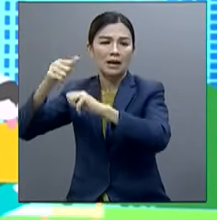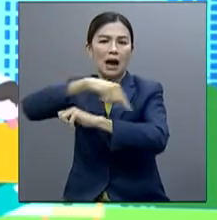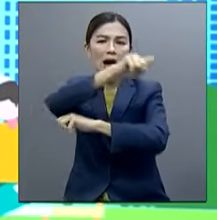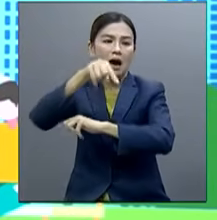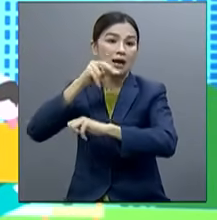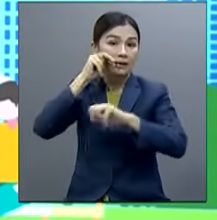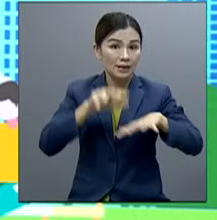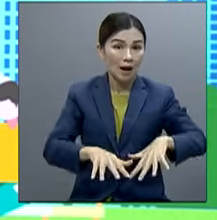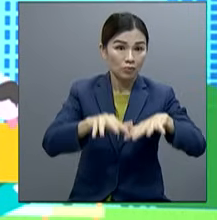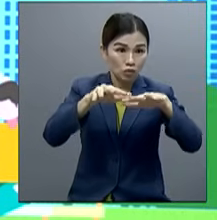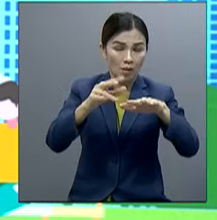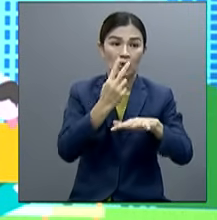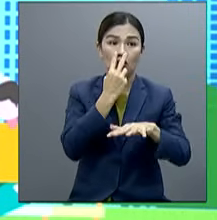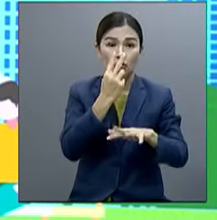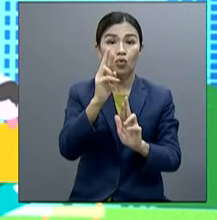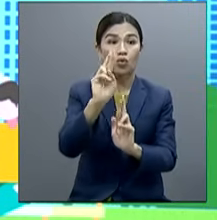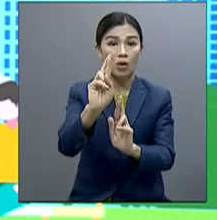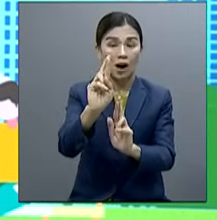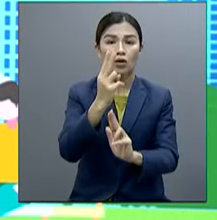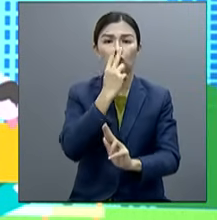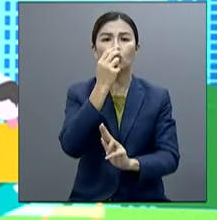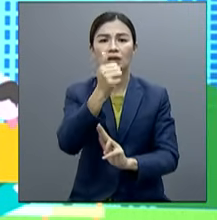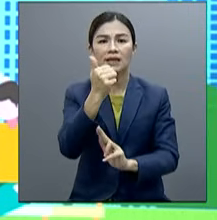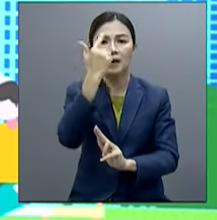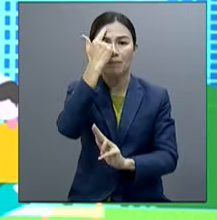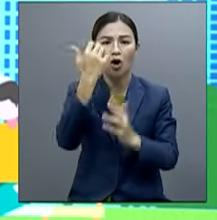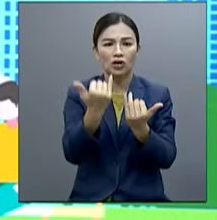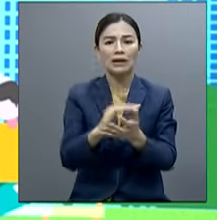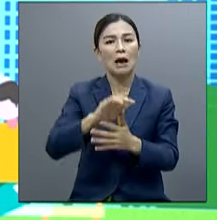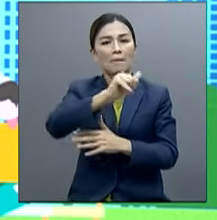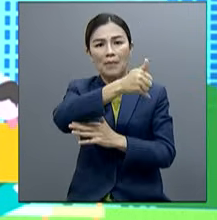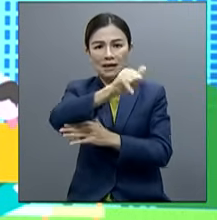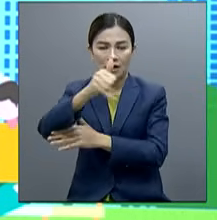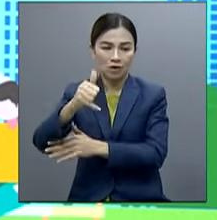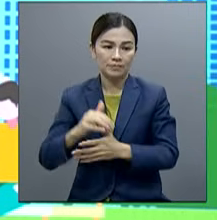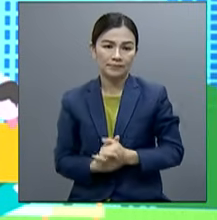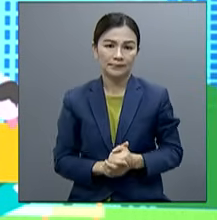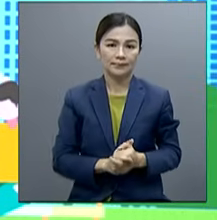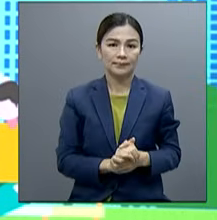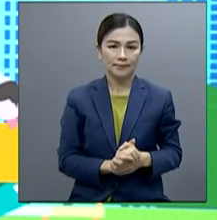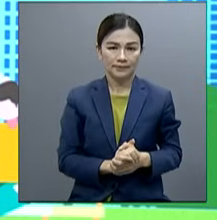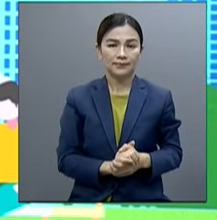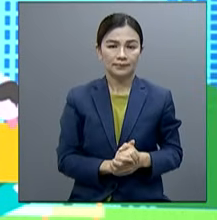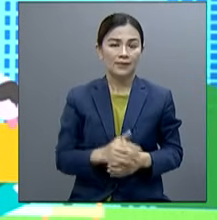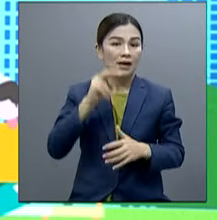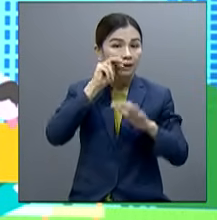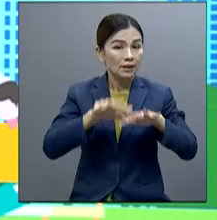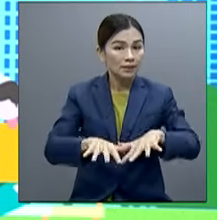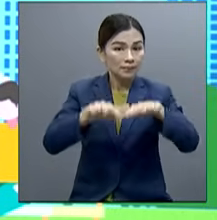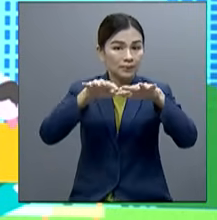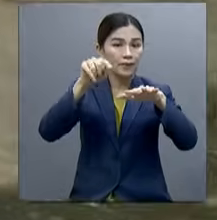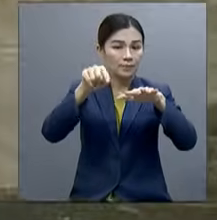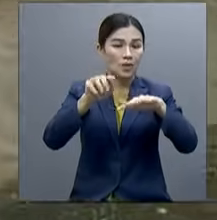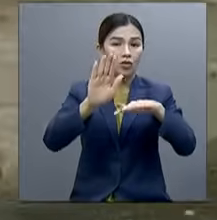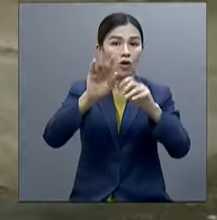ยังต้องเฝ้าระวังกันนะคะเพราะสถานการณ์ยังนิ่งนอนใจไม่ได้จริงๆค่ะขณะเดียวกันนะคะน้ำท่วมในหลายพื้นที่อำเภอเ